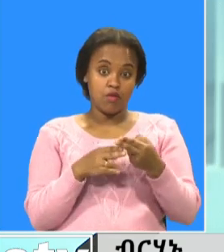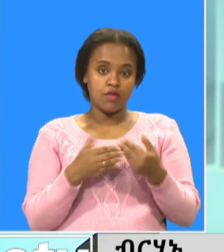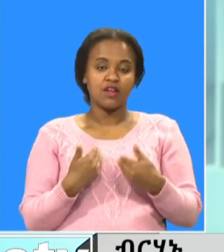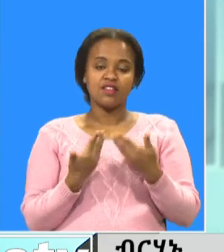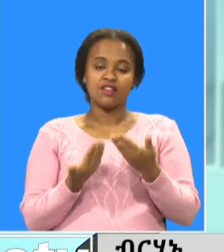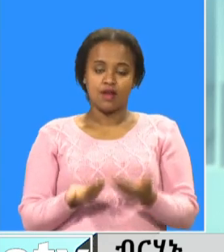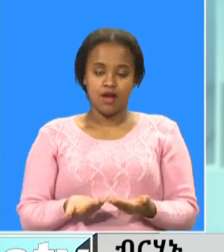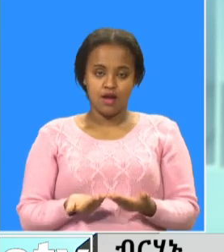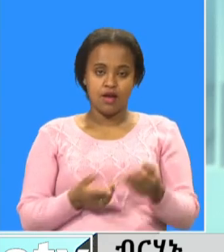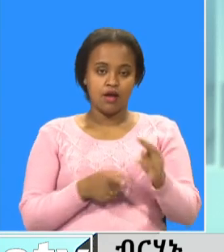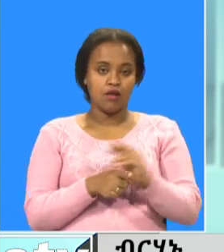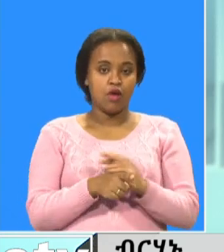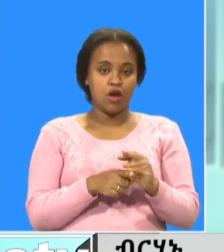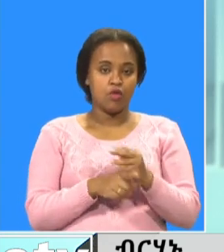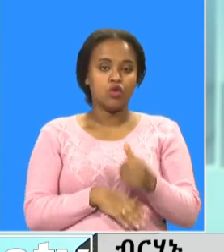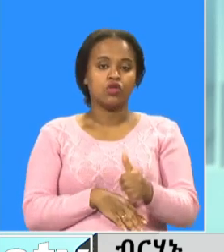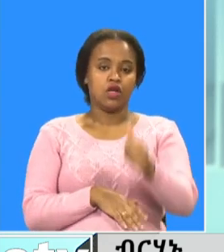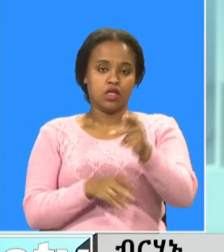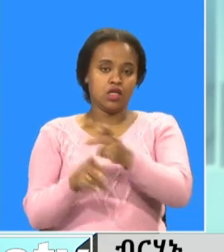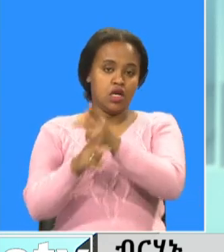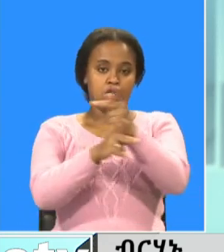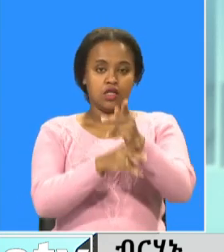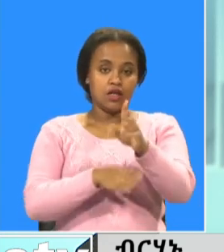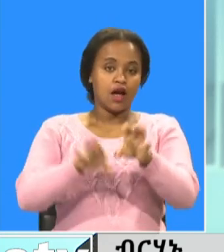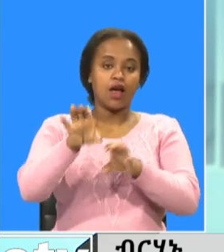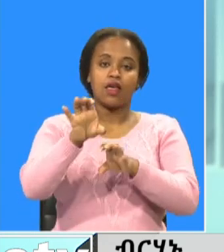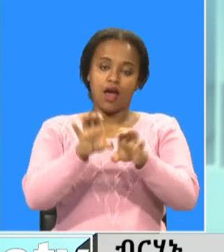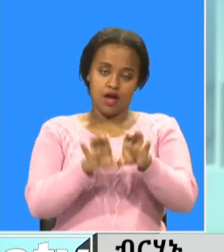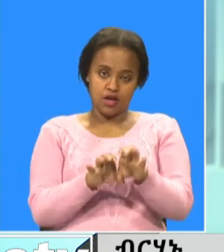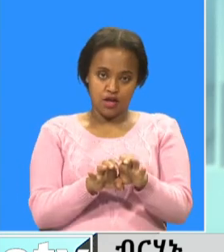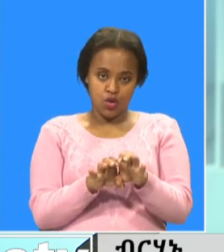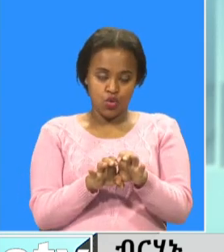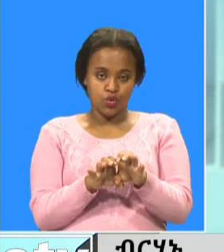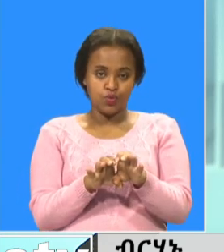ስላለ ባለሙያዎች ራሱ ጥንቃቄ አድርገው